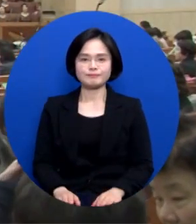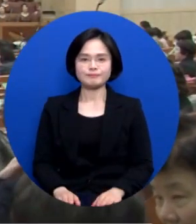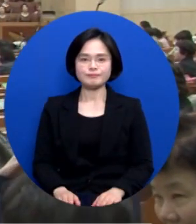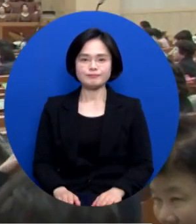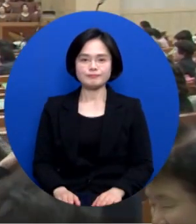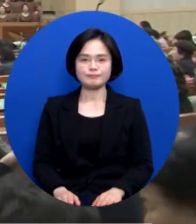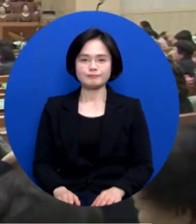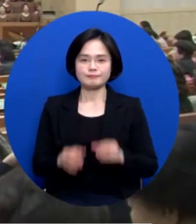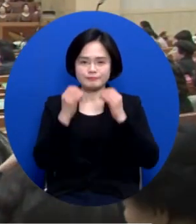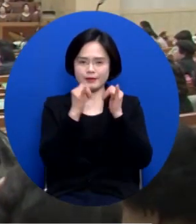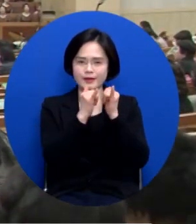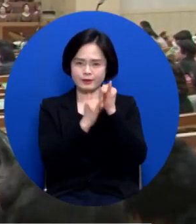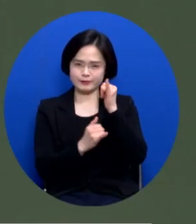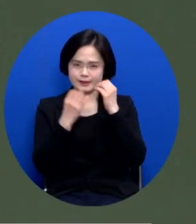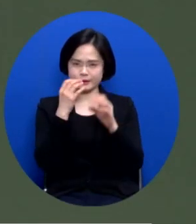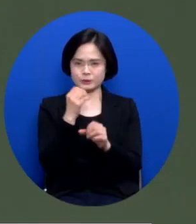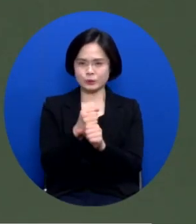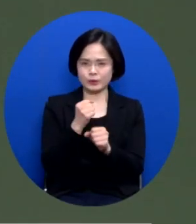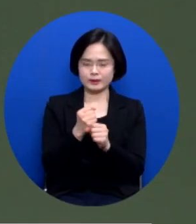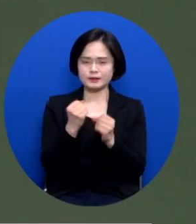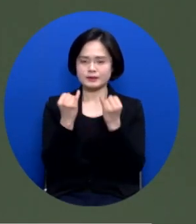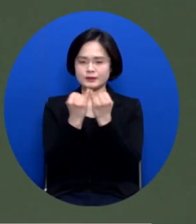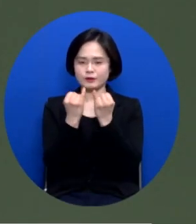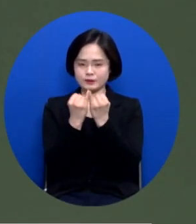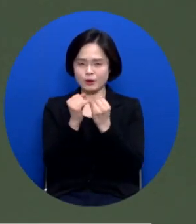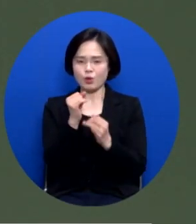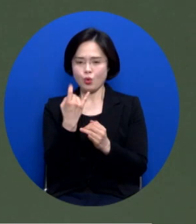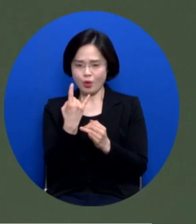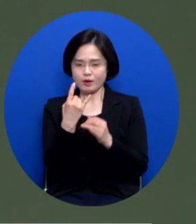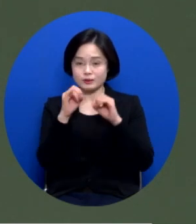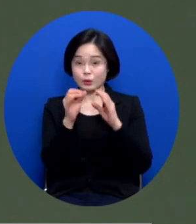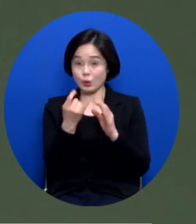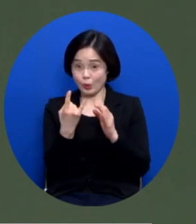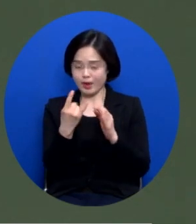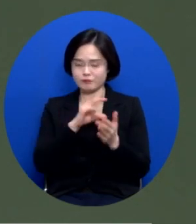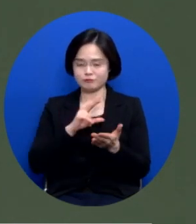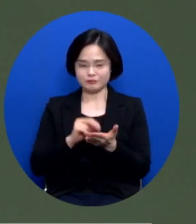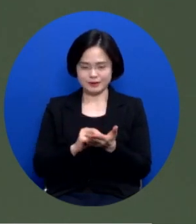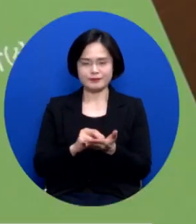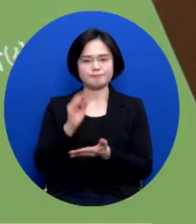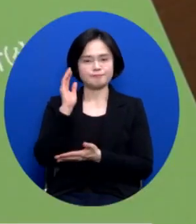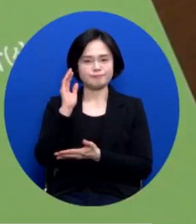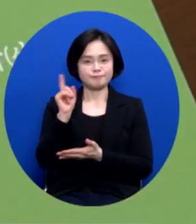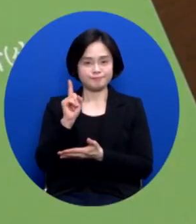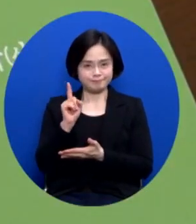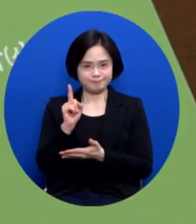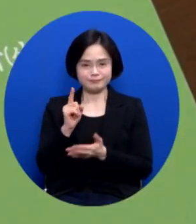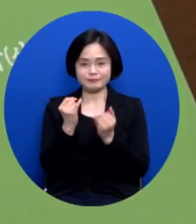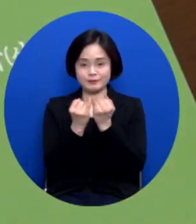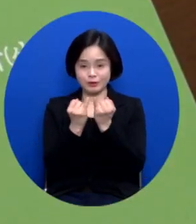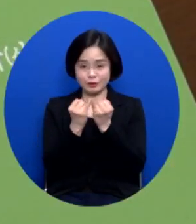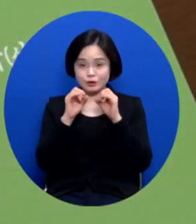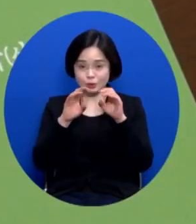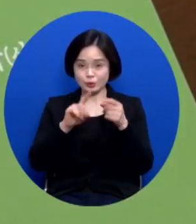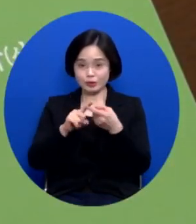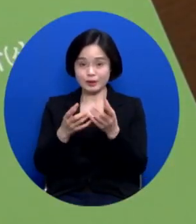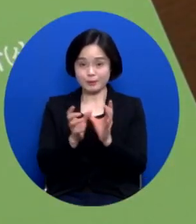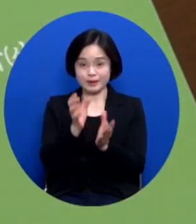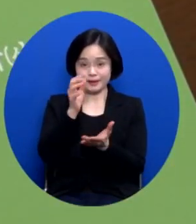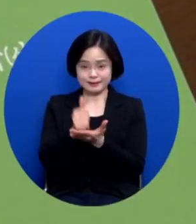새 역사를 창조하는 선교 여성이란 주제로 열린 이번 총회는 여전도회 연합회장 한호선 권사의